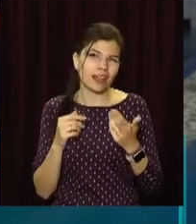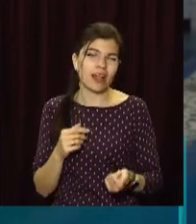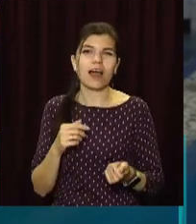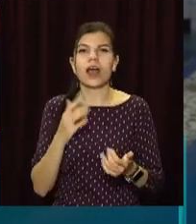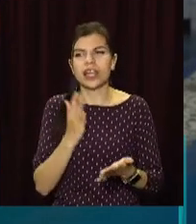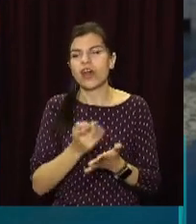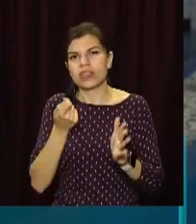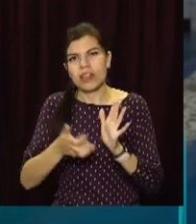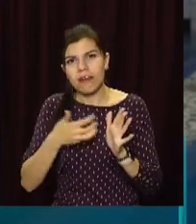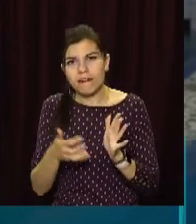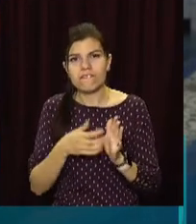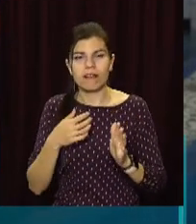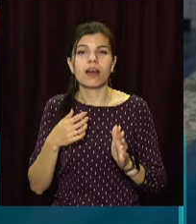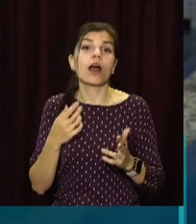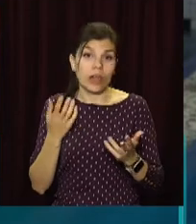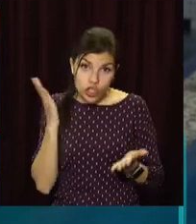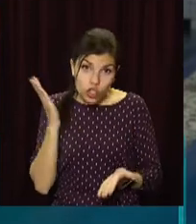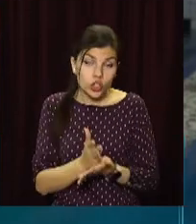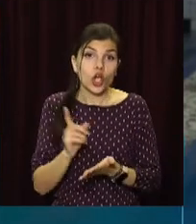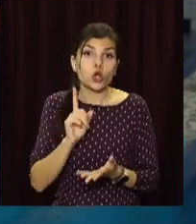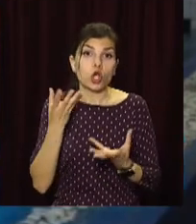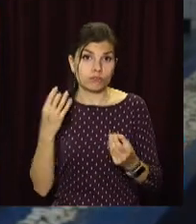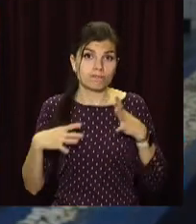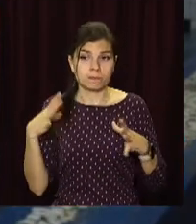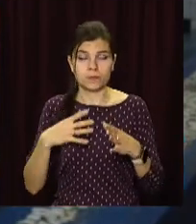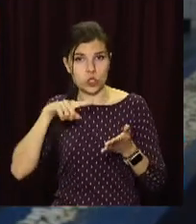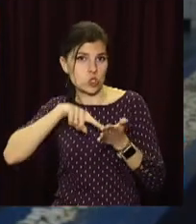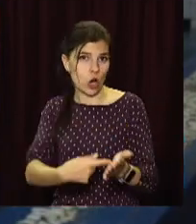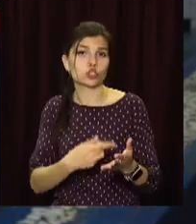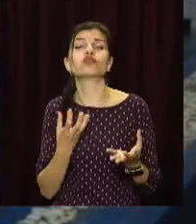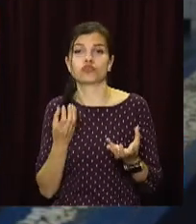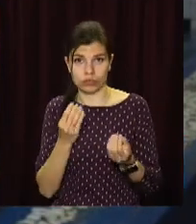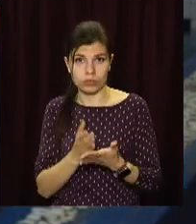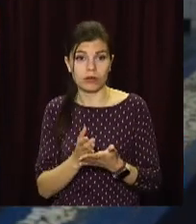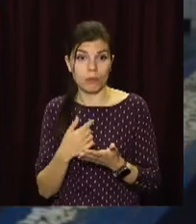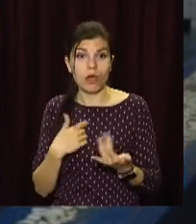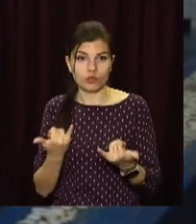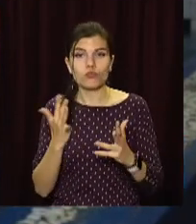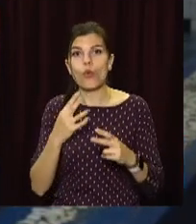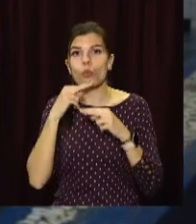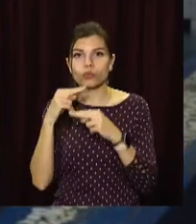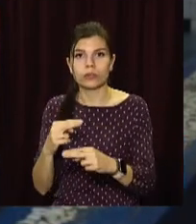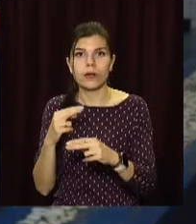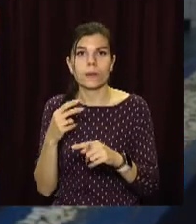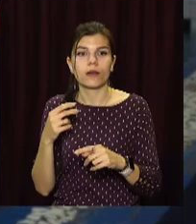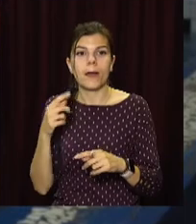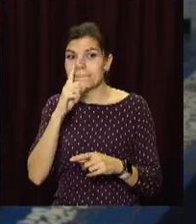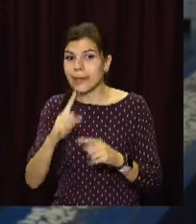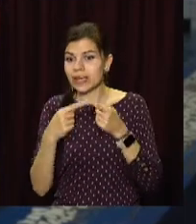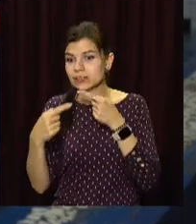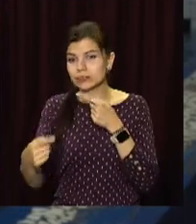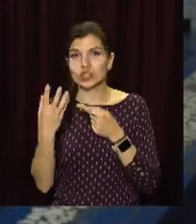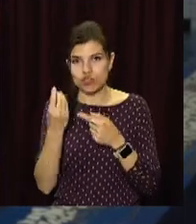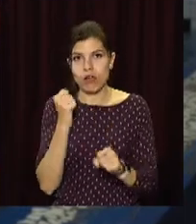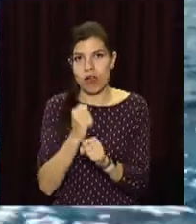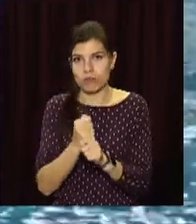много недоработок. Ну, есть над чем работать. Сейчас вот мы этому уделим месяц, который у нас еще будет